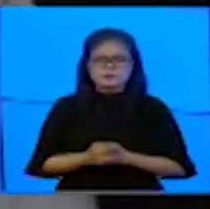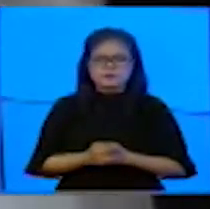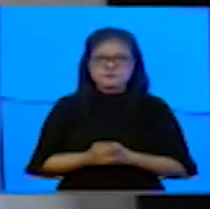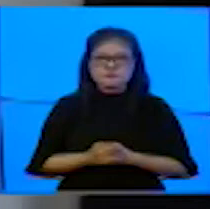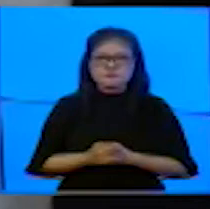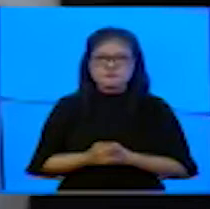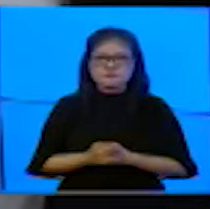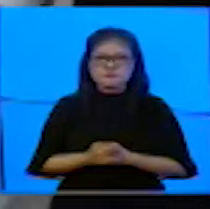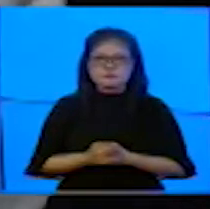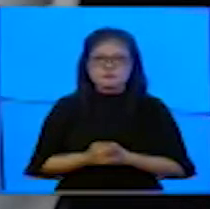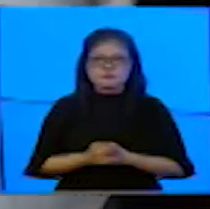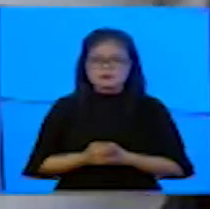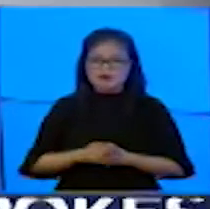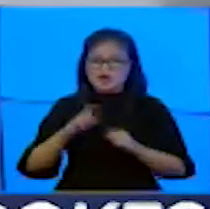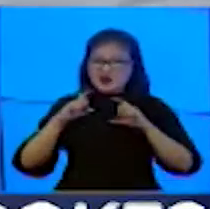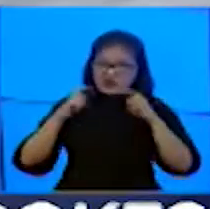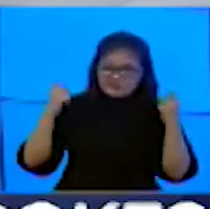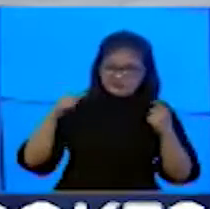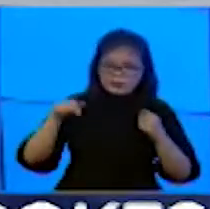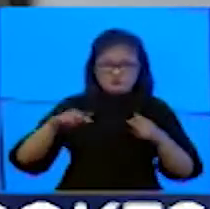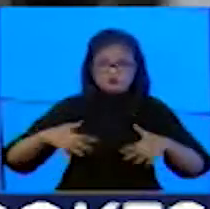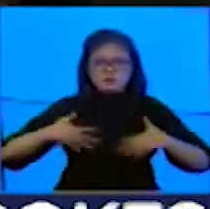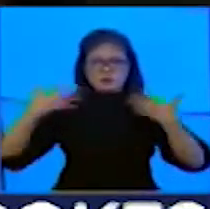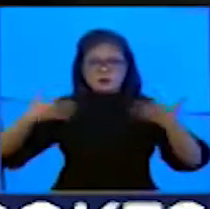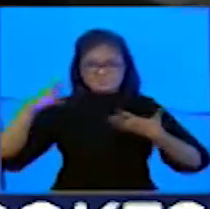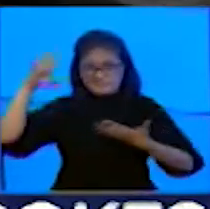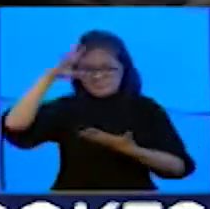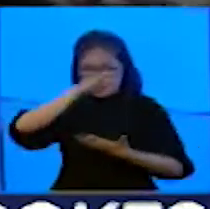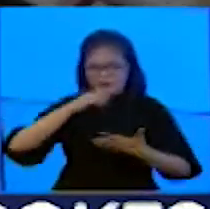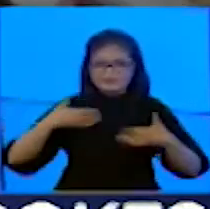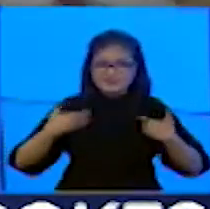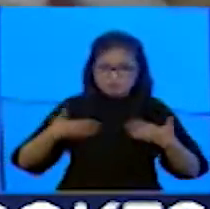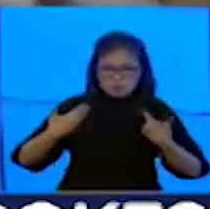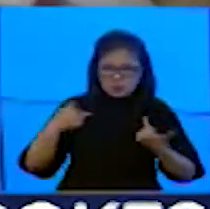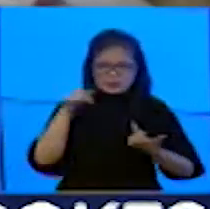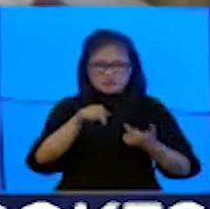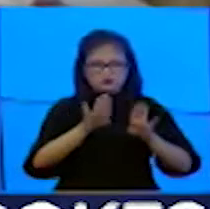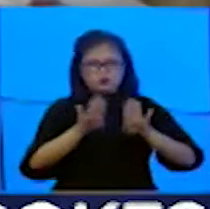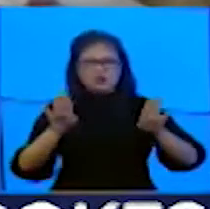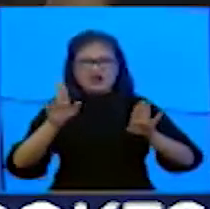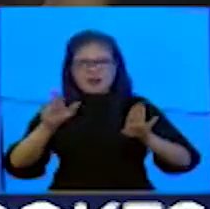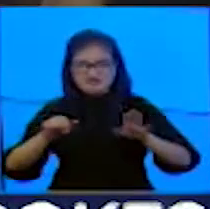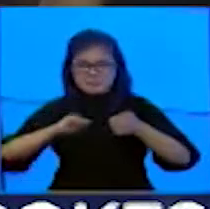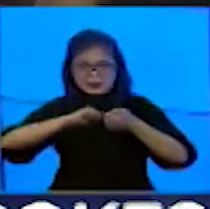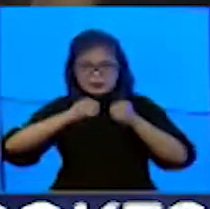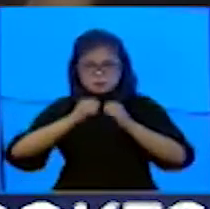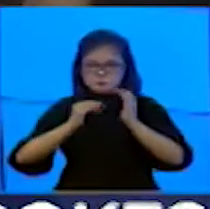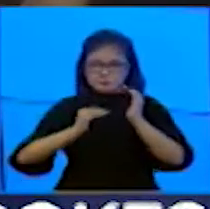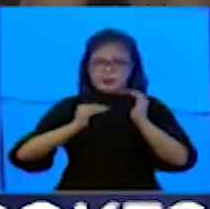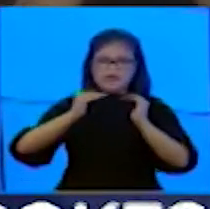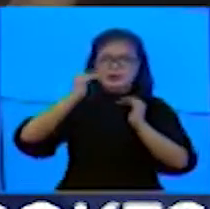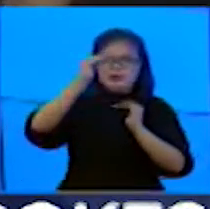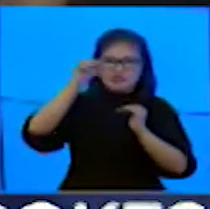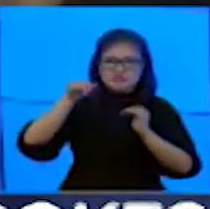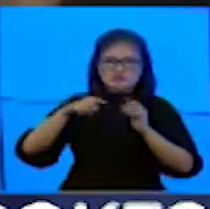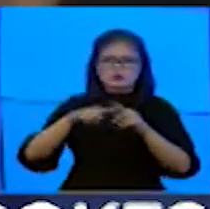Sejak dibuka kembali tempat hiburan malam di Kota Bekasi beberapa waktu lalu, kasus penyebaran COVID-19 di Kota Bekasi terus naik dan membuat Kota Bekasi